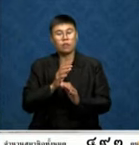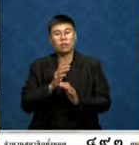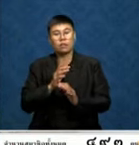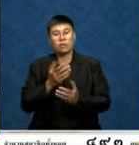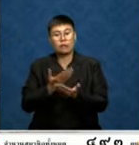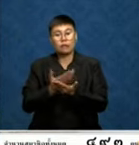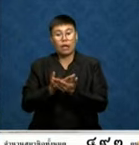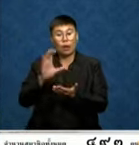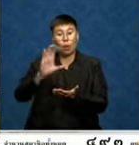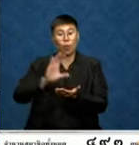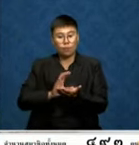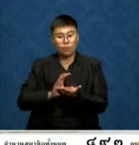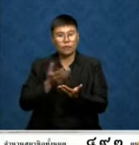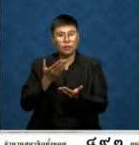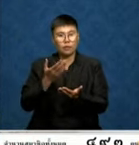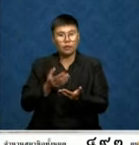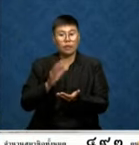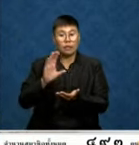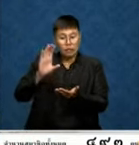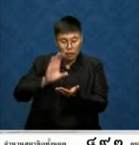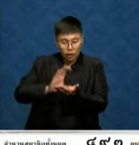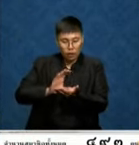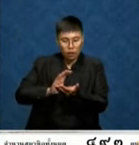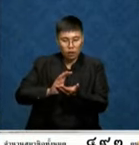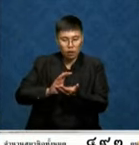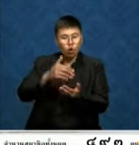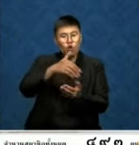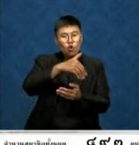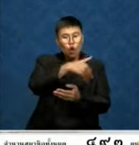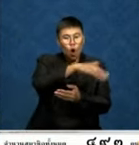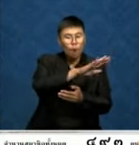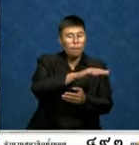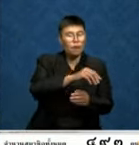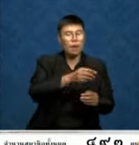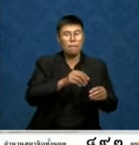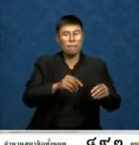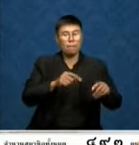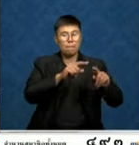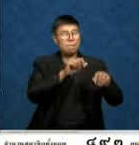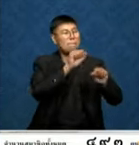ล่านี้ออกไปใช้นอกพื้นที่ประกาศท่านก็ช่วย